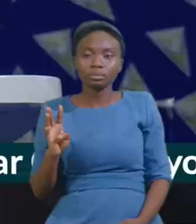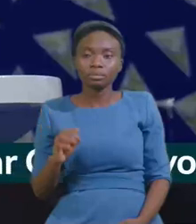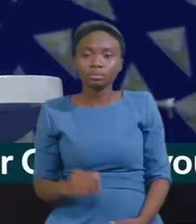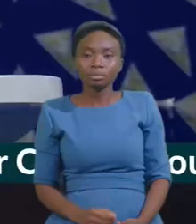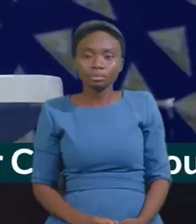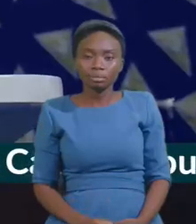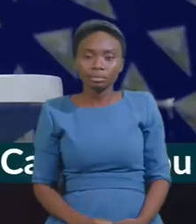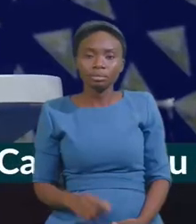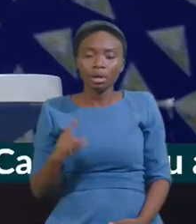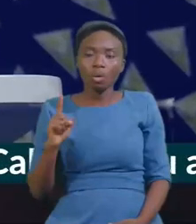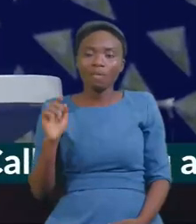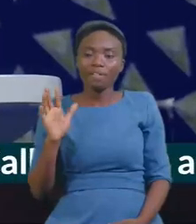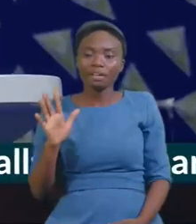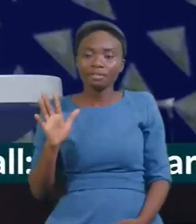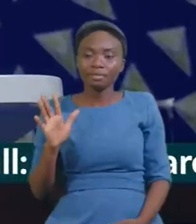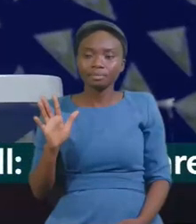234